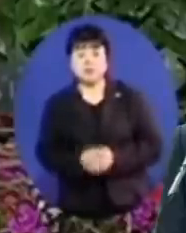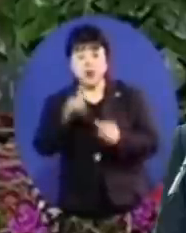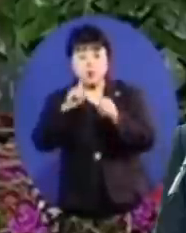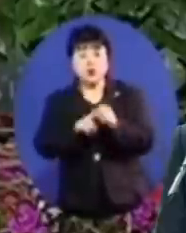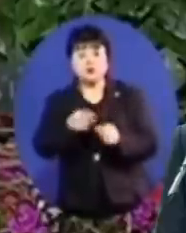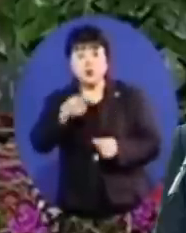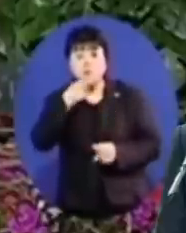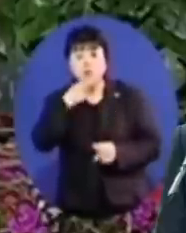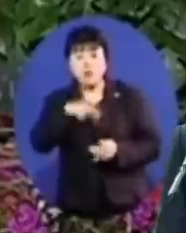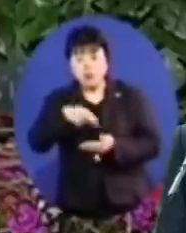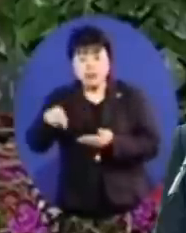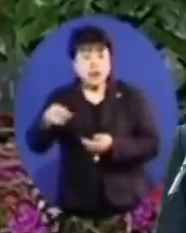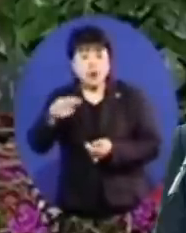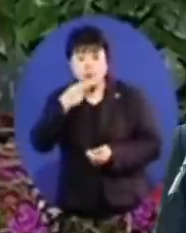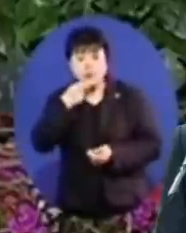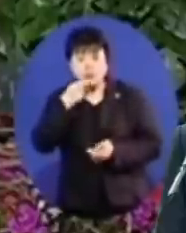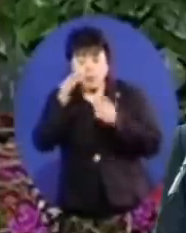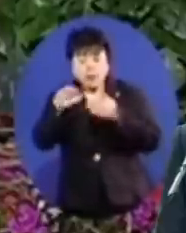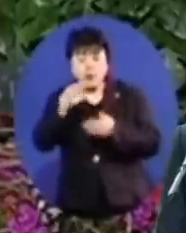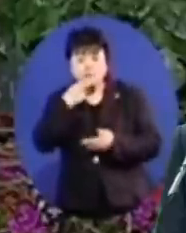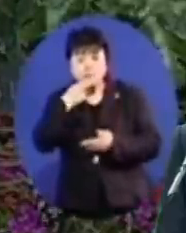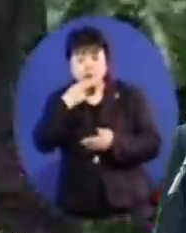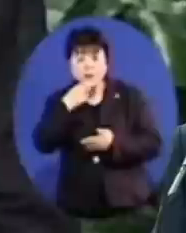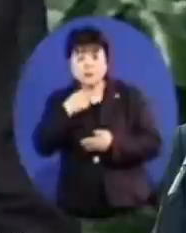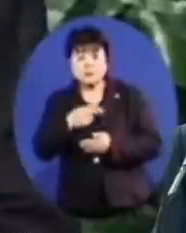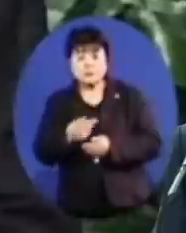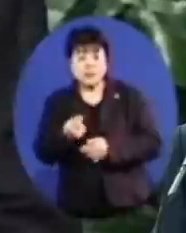목적이 없고 방향이 없는 사람들보다도